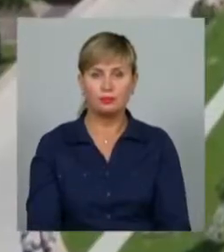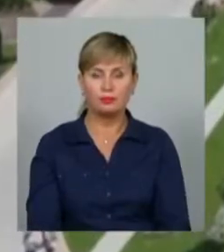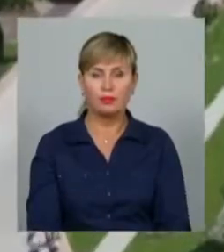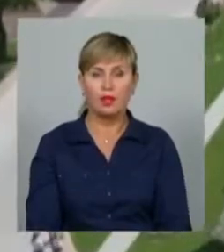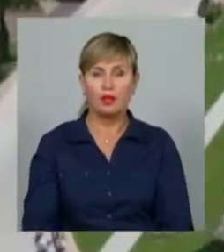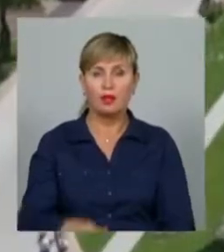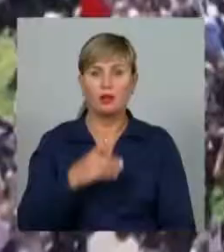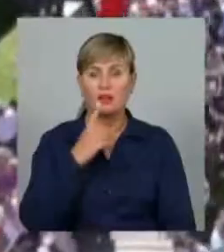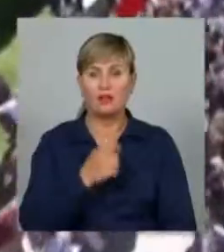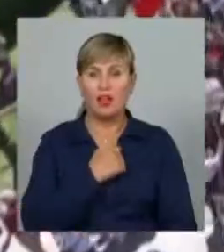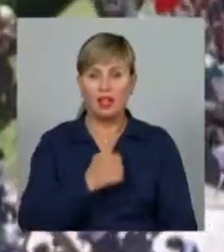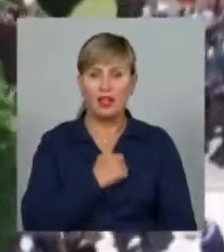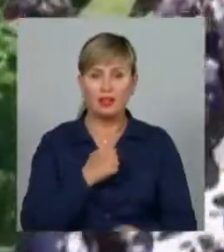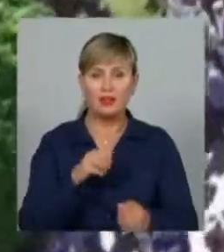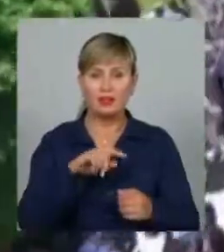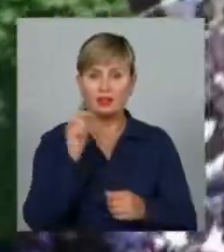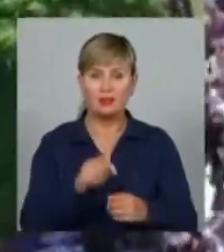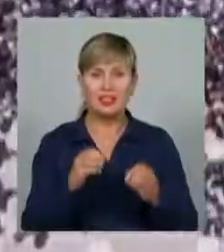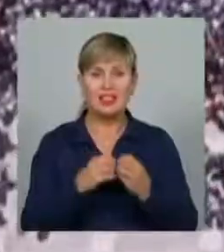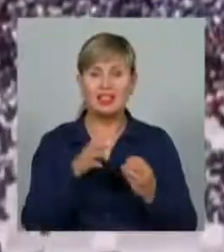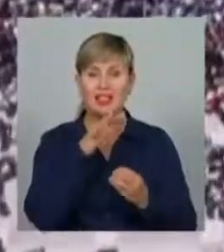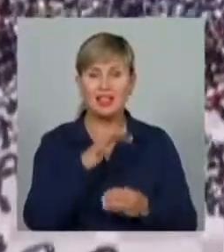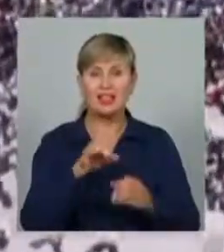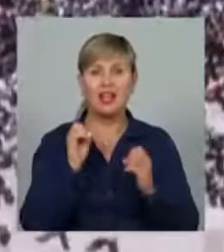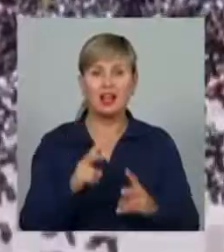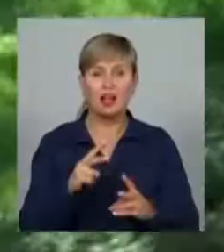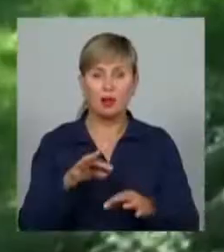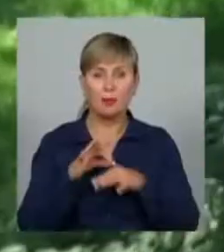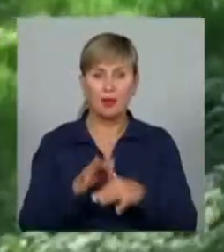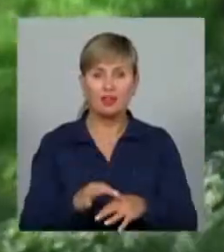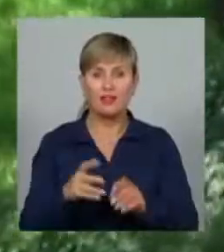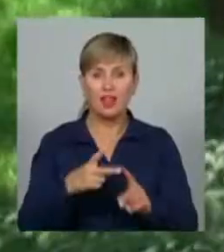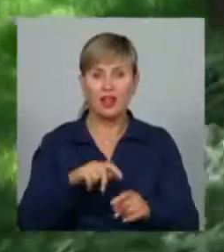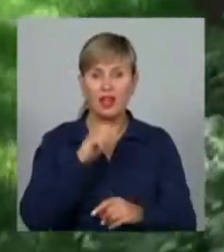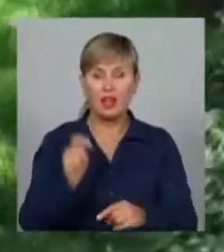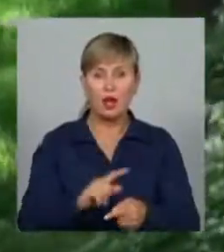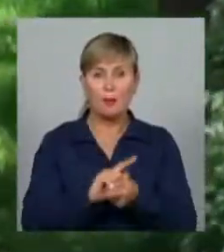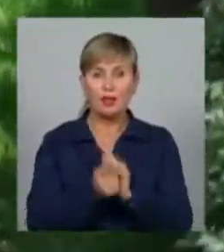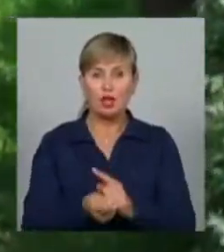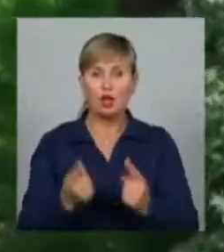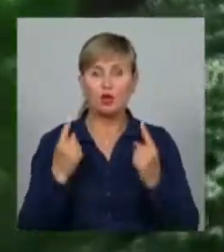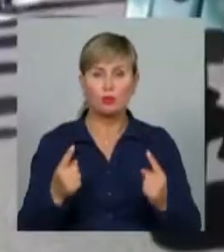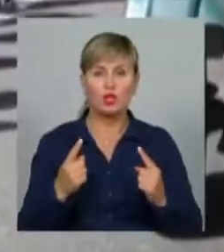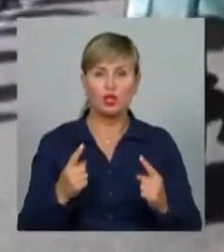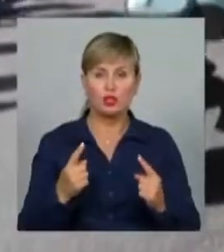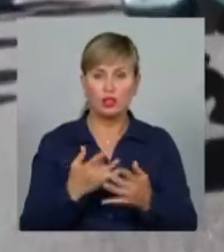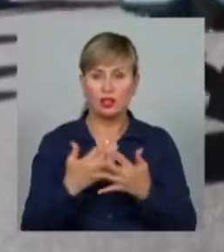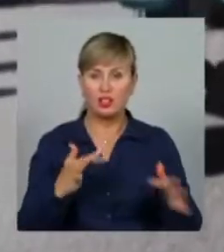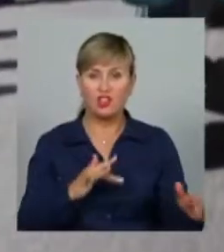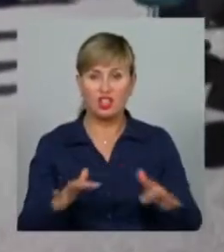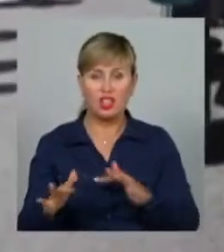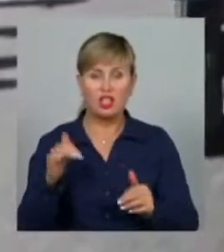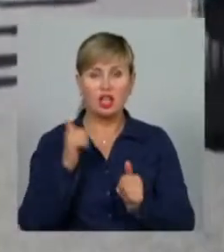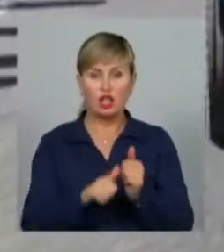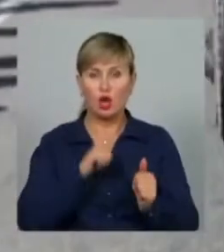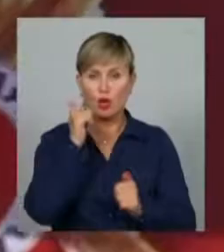Бессмертному полку 10 лет. О том, как акция памяти воинов Второй мировой войны переросла в крупнейшее гражданско-патриотическое движение,